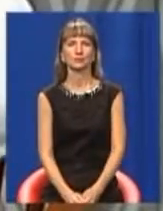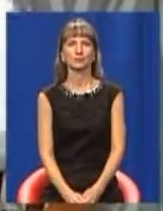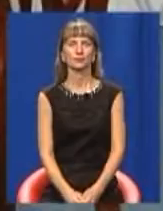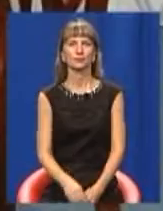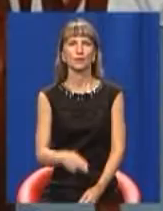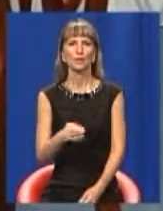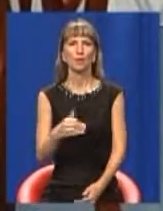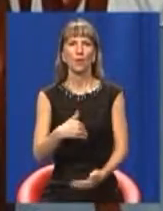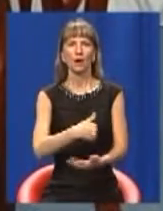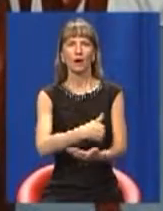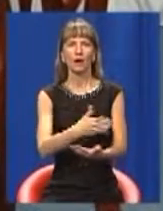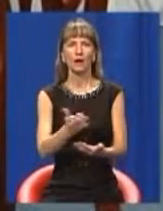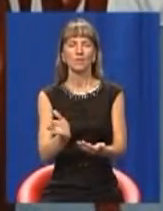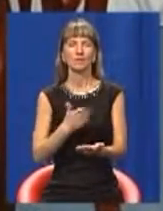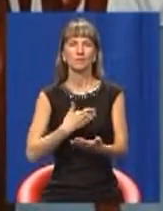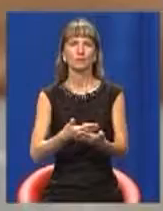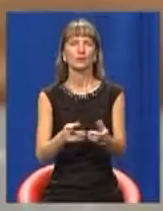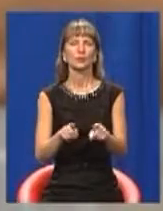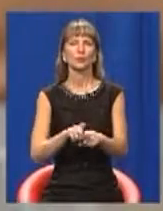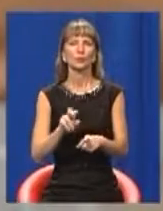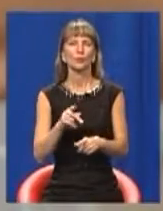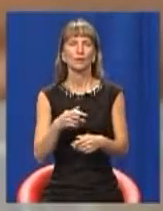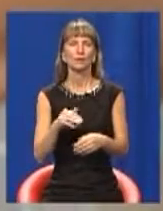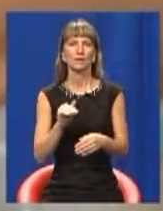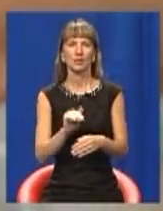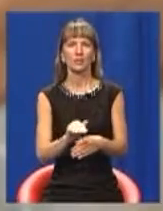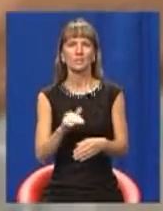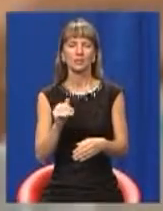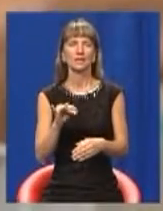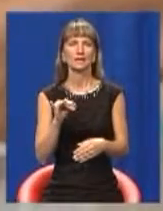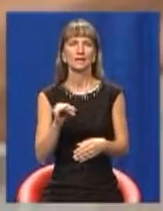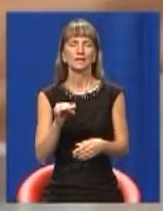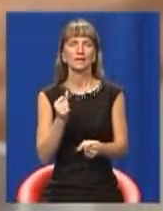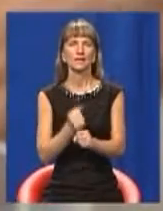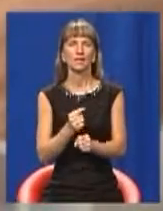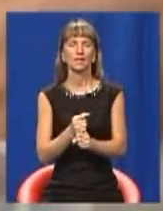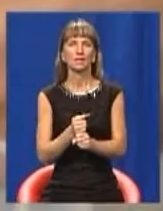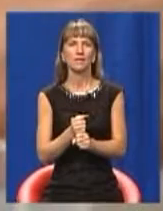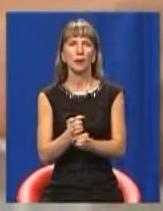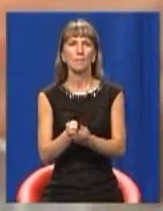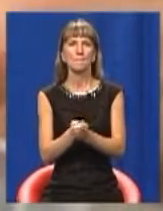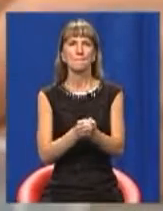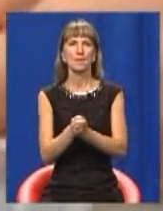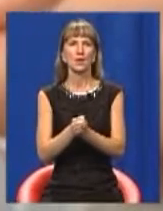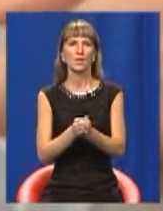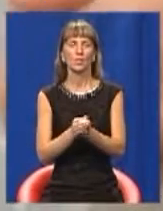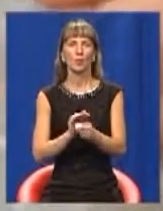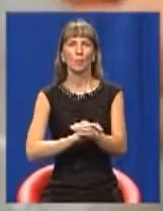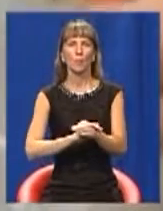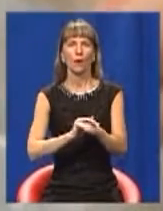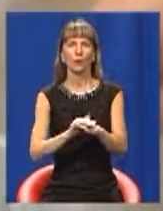по краям нашей посуды так, чтобы он касался и образовывал мыльную